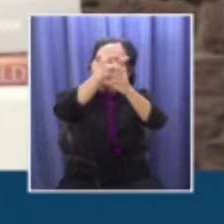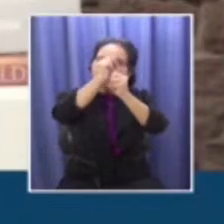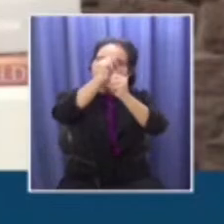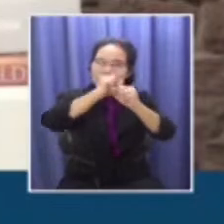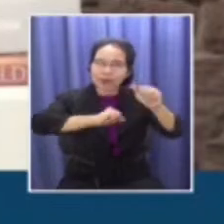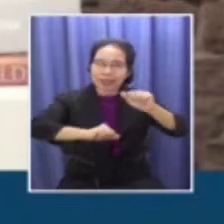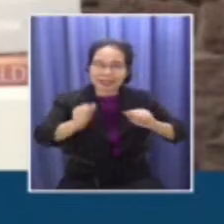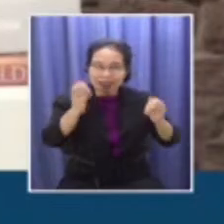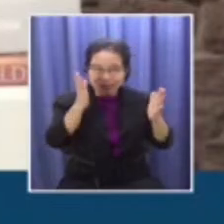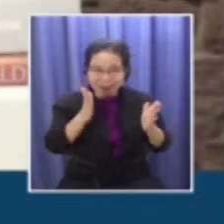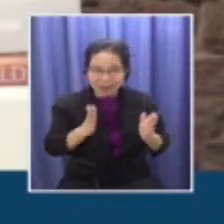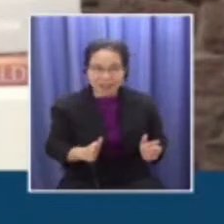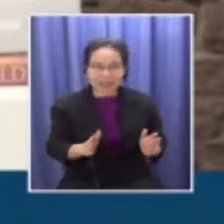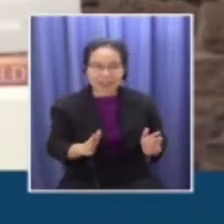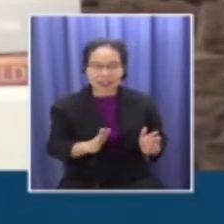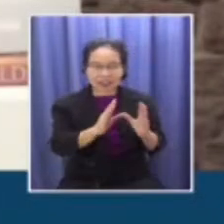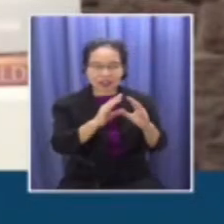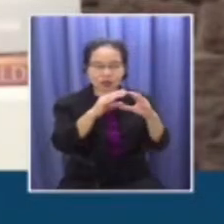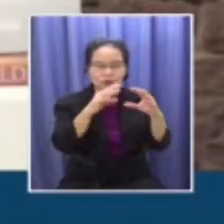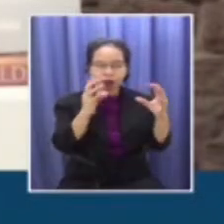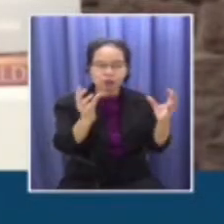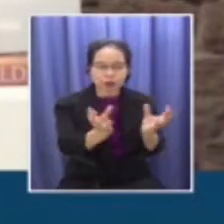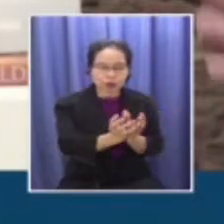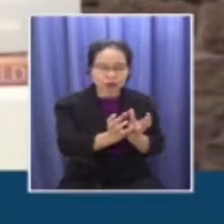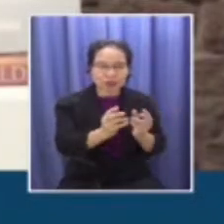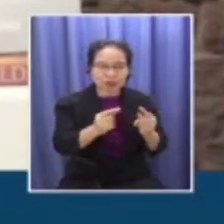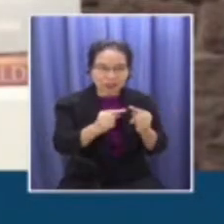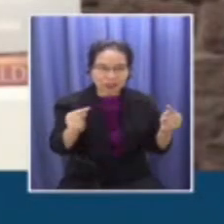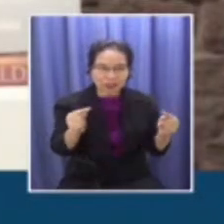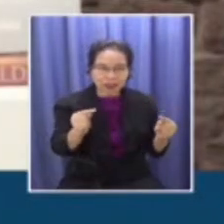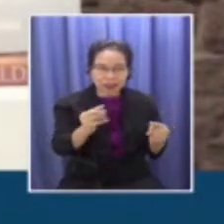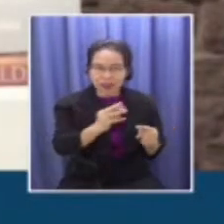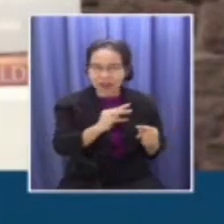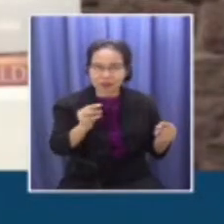aduana wɔtwe gina ta amachi omo nyina gye Twerɛ Kronkron di